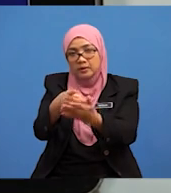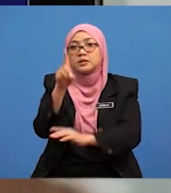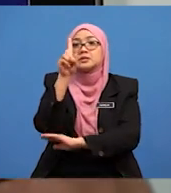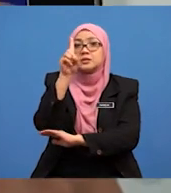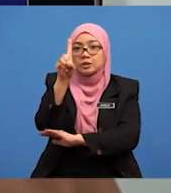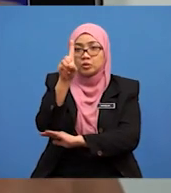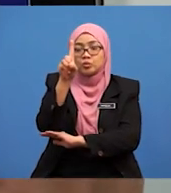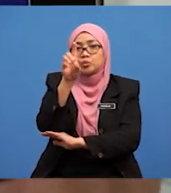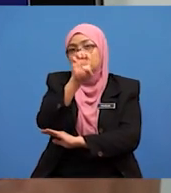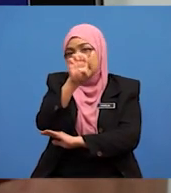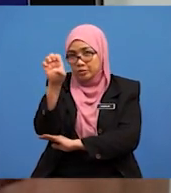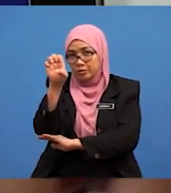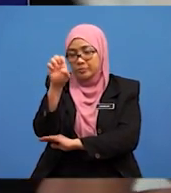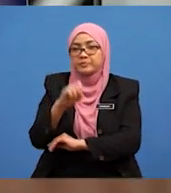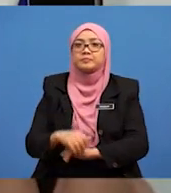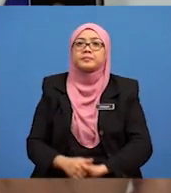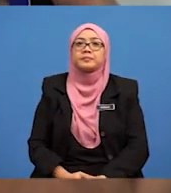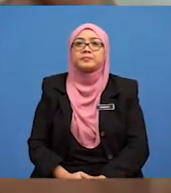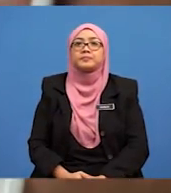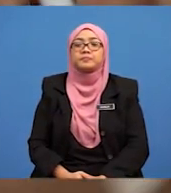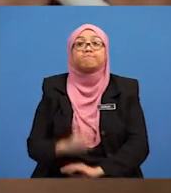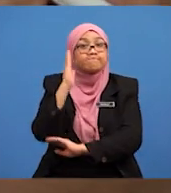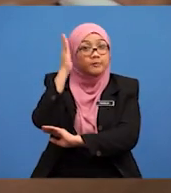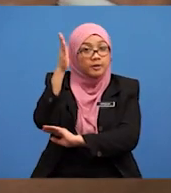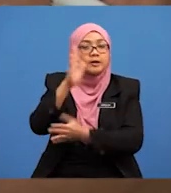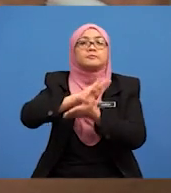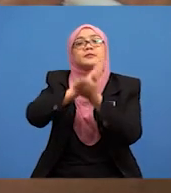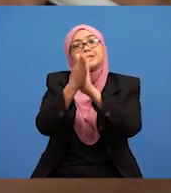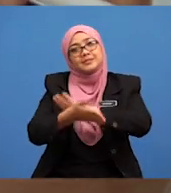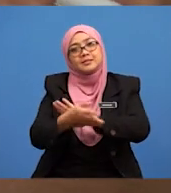1 elektron akan menjadi natrium